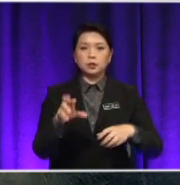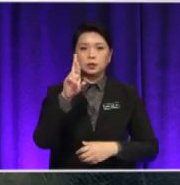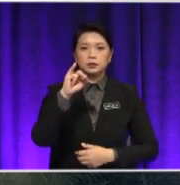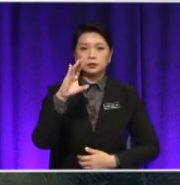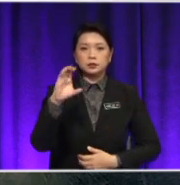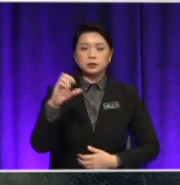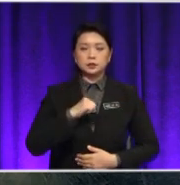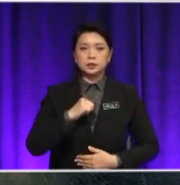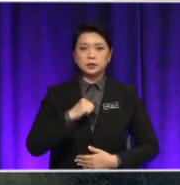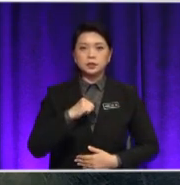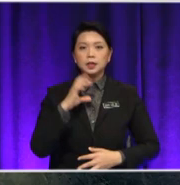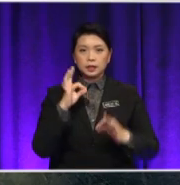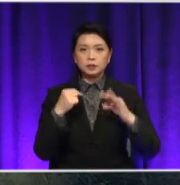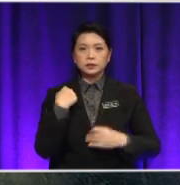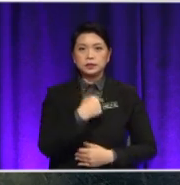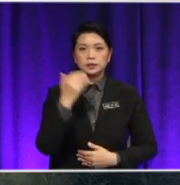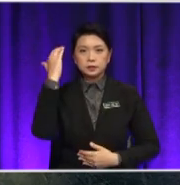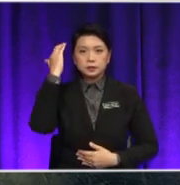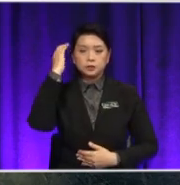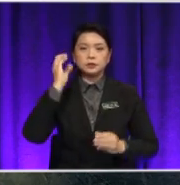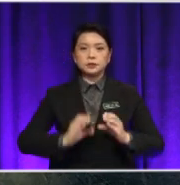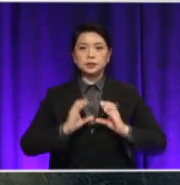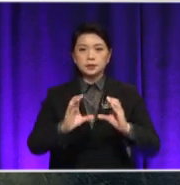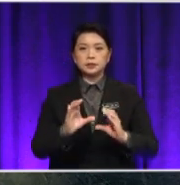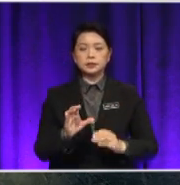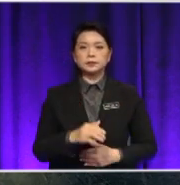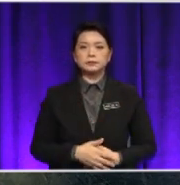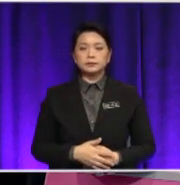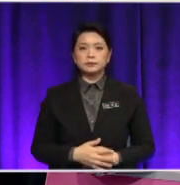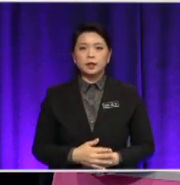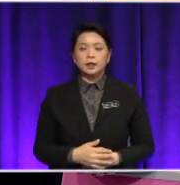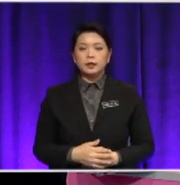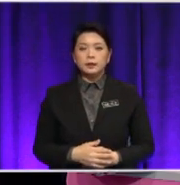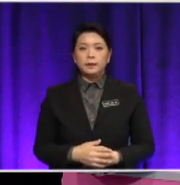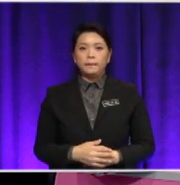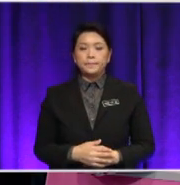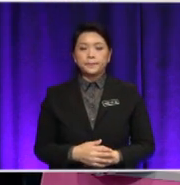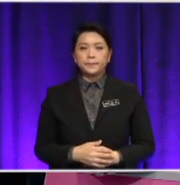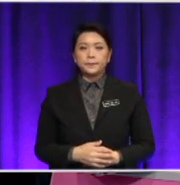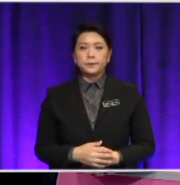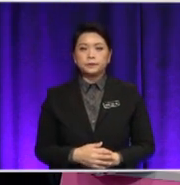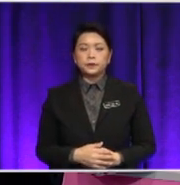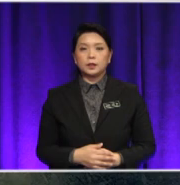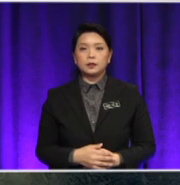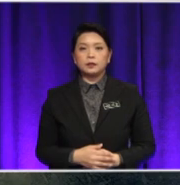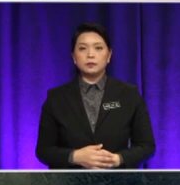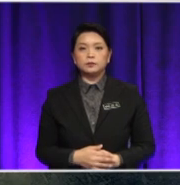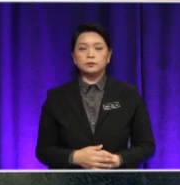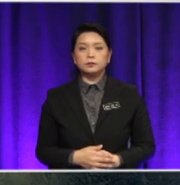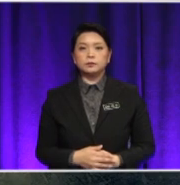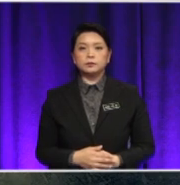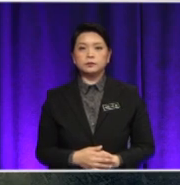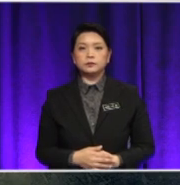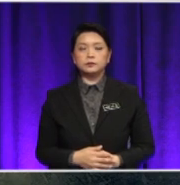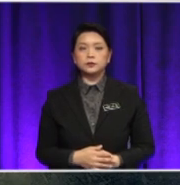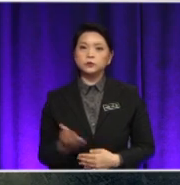tahu teknik dan prosedur RISE. Alright, sekarang kita dah tahu semua. Okey. Akmal pun dah faham, betul? Faham, cikgu. Kita